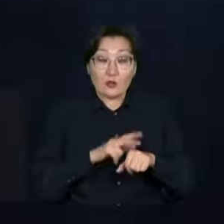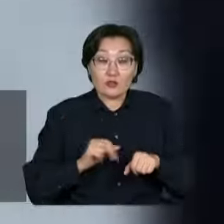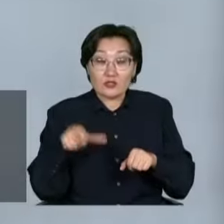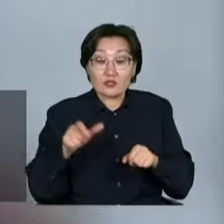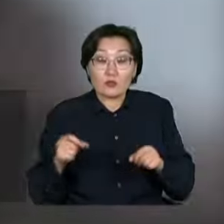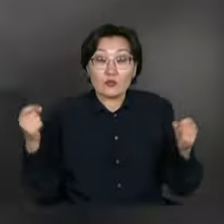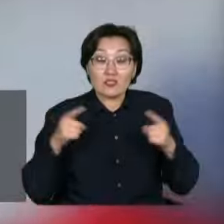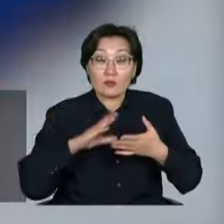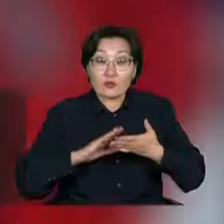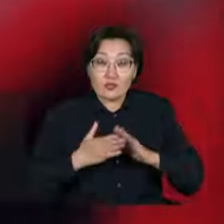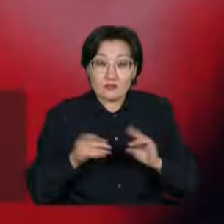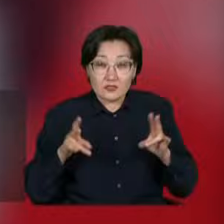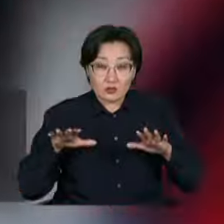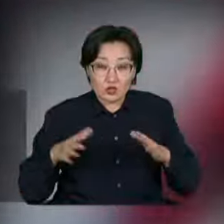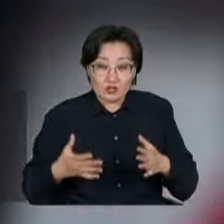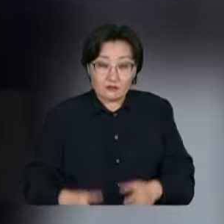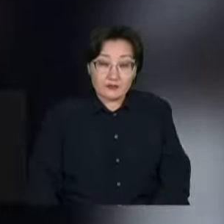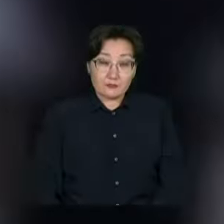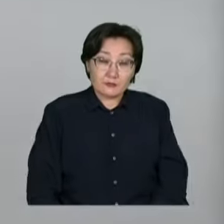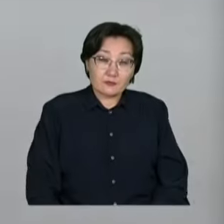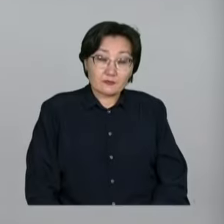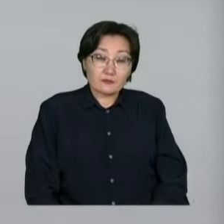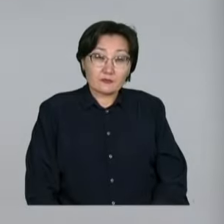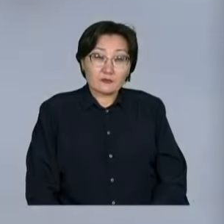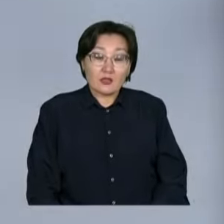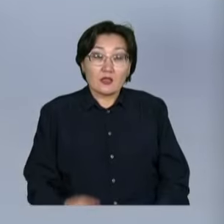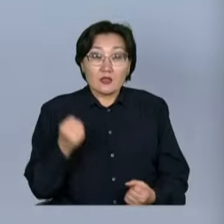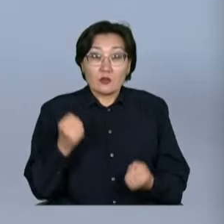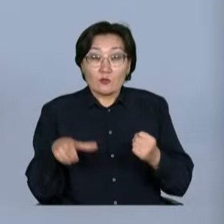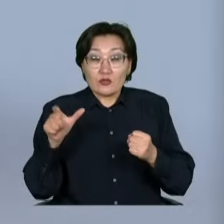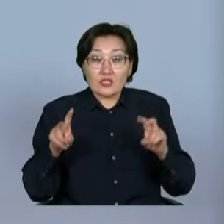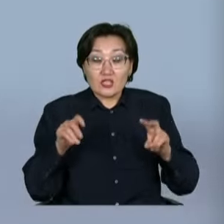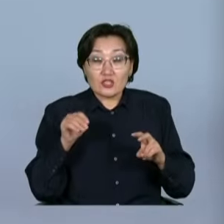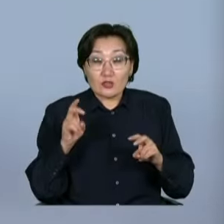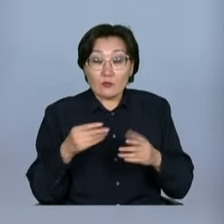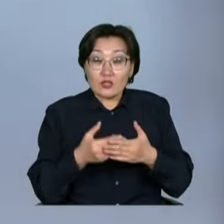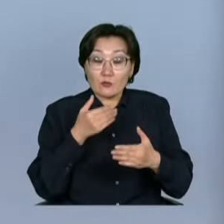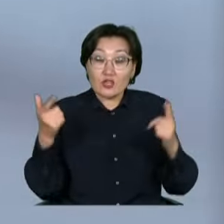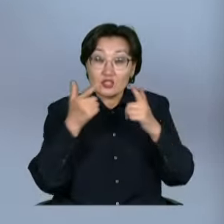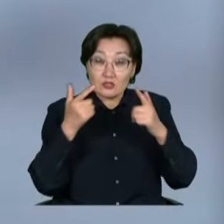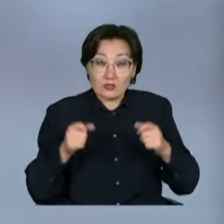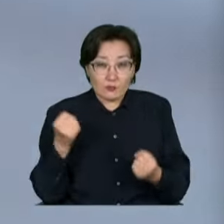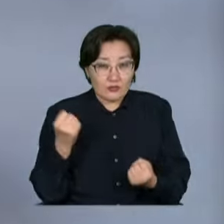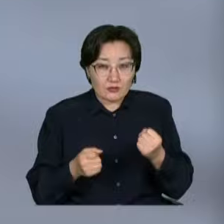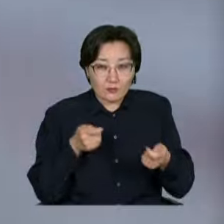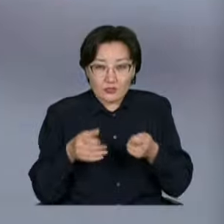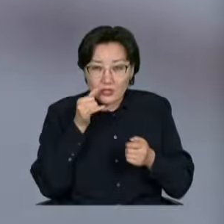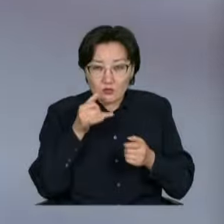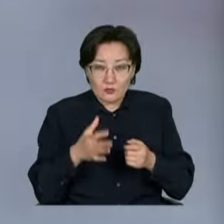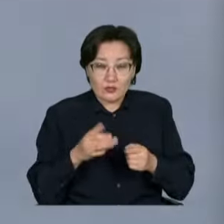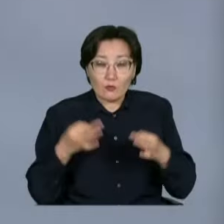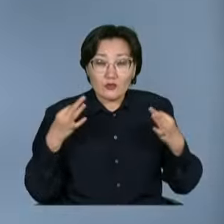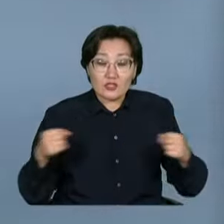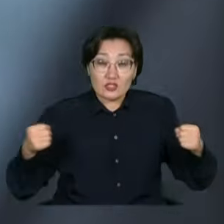Полицейские выясняют обстоятельства произошедшего. Водитель автомашины «Джак», по предварительным данным, не справившись с рулевым управлением,